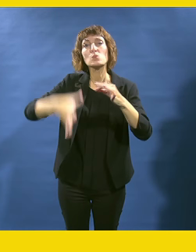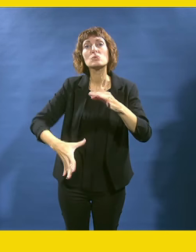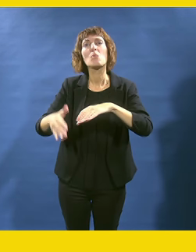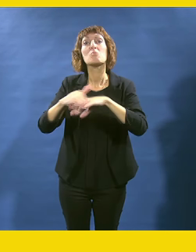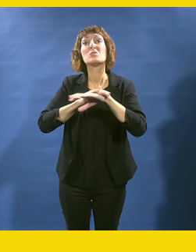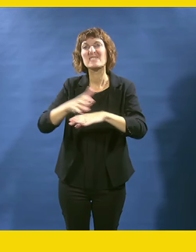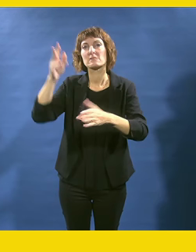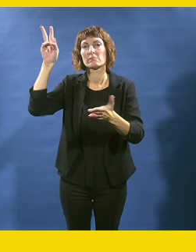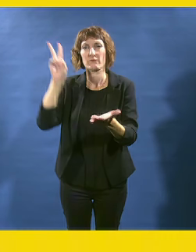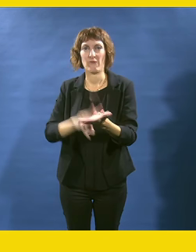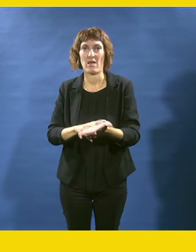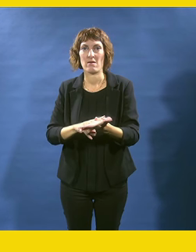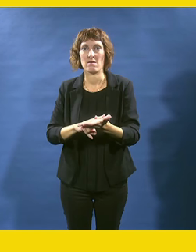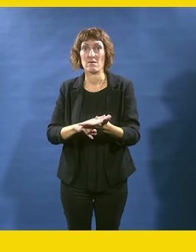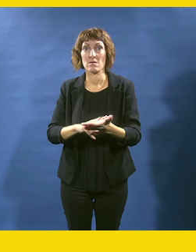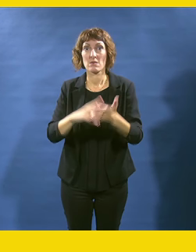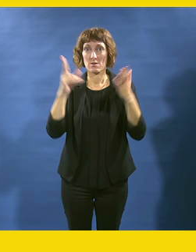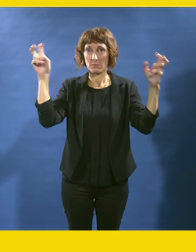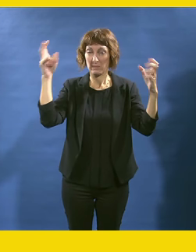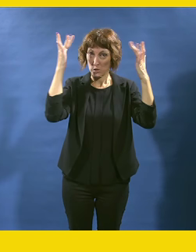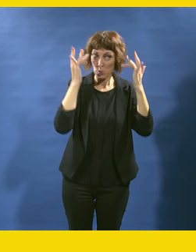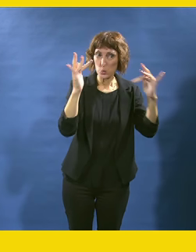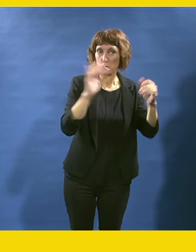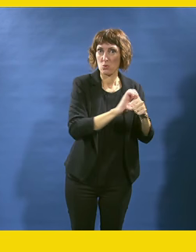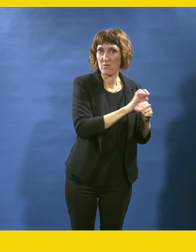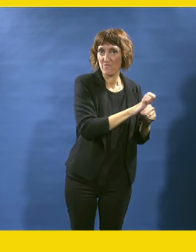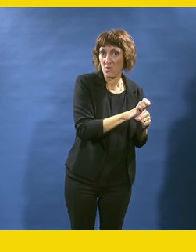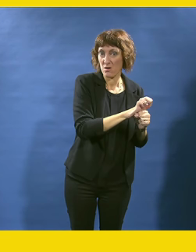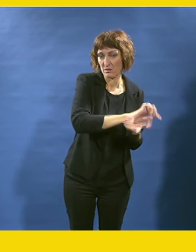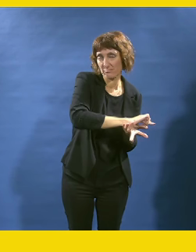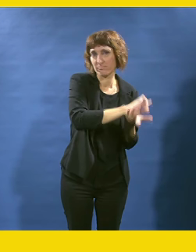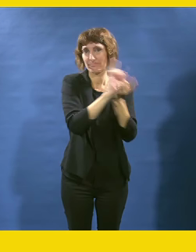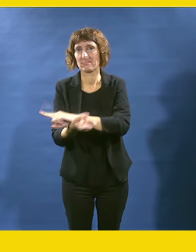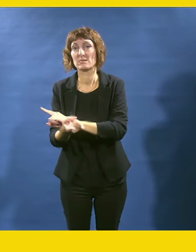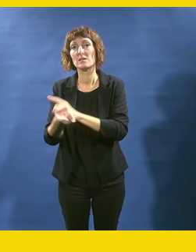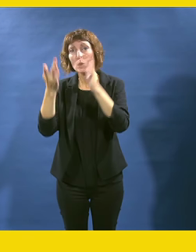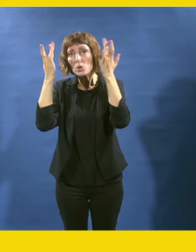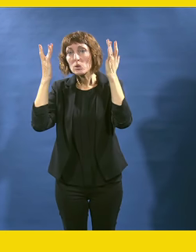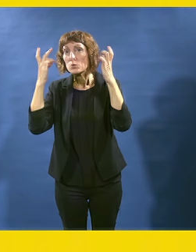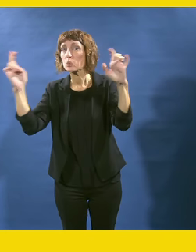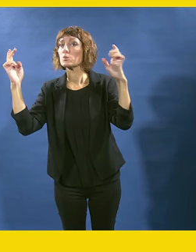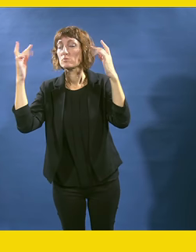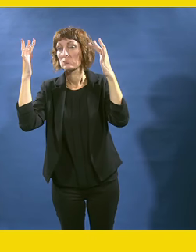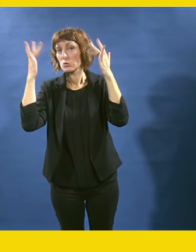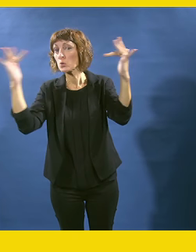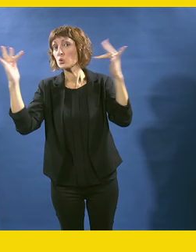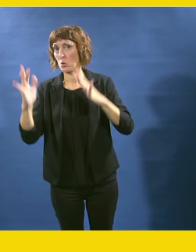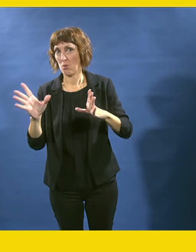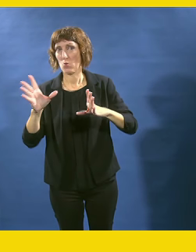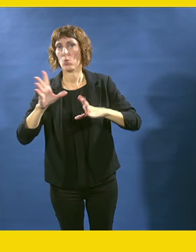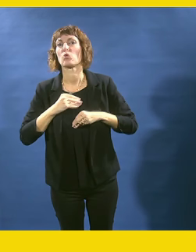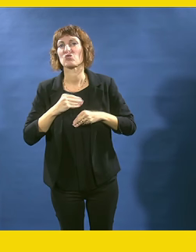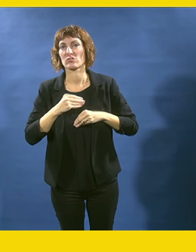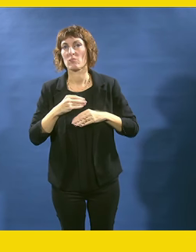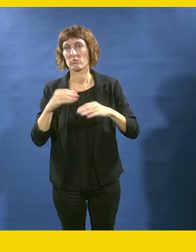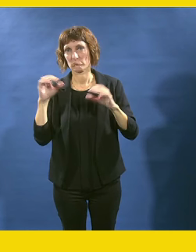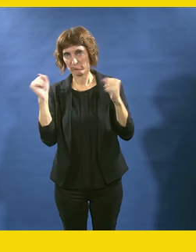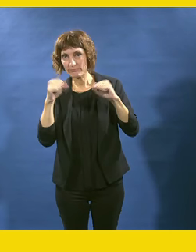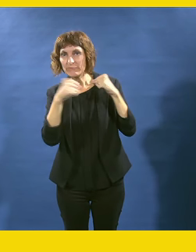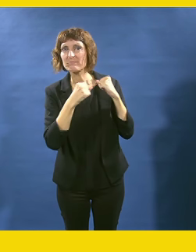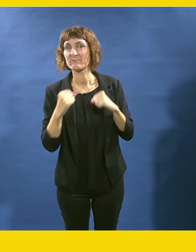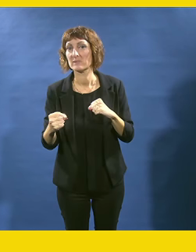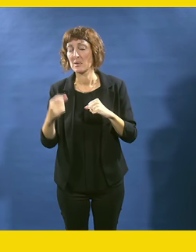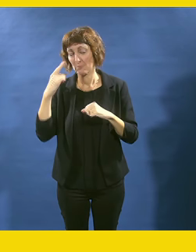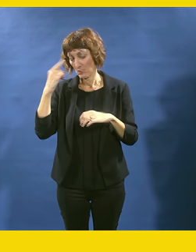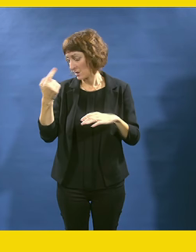notre pays de la culture du viol à la culture du consentement. Et je vous le dis demain, ce sont les féministes qui feront tomber